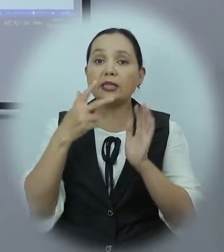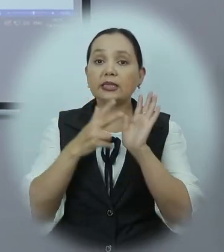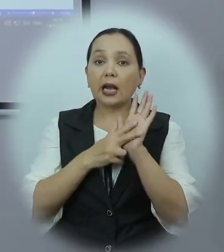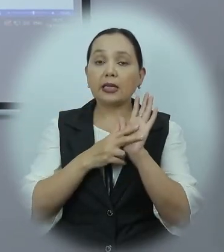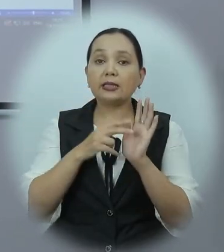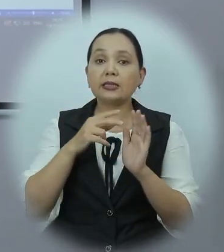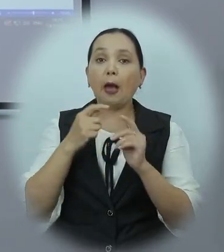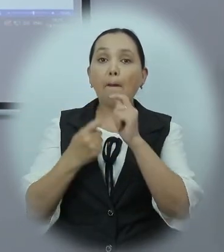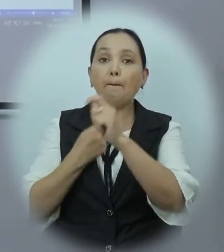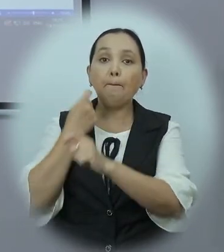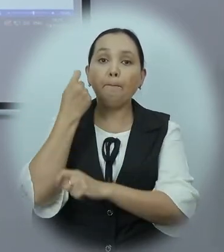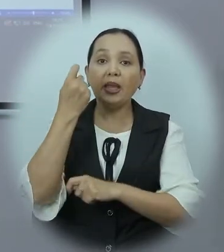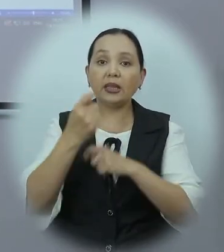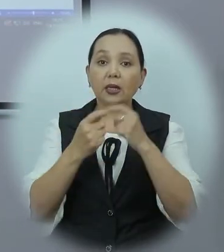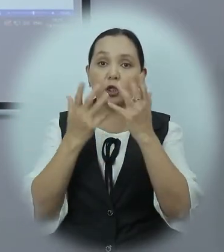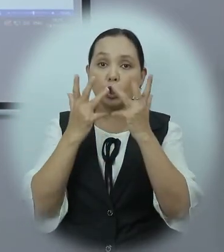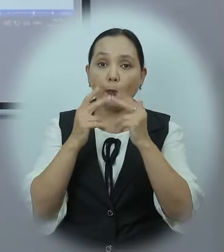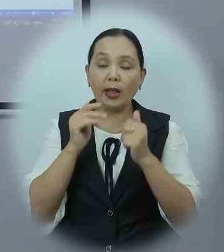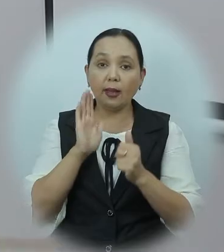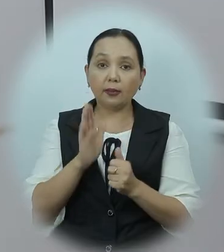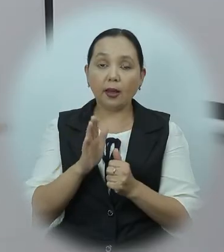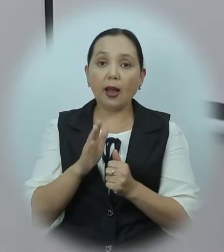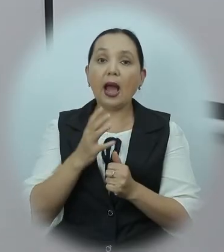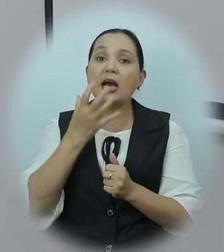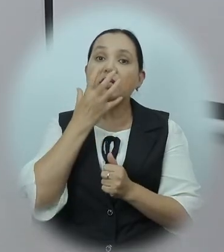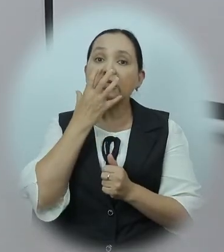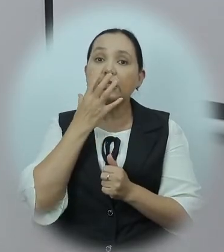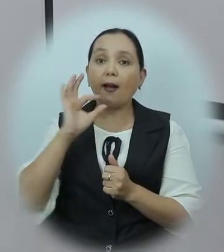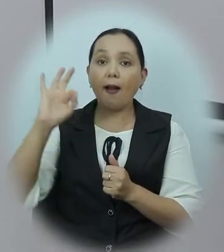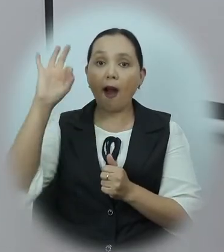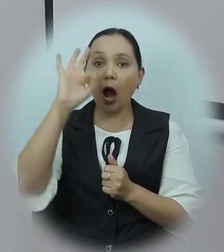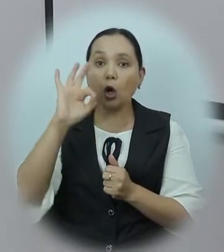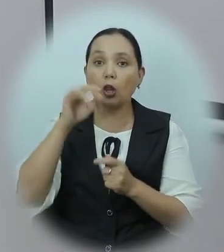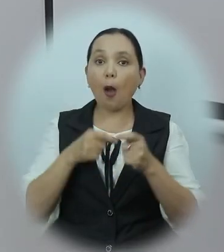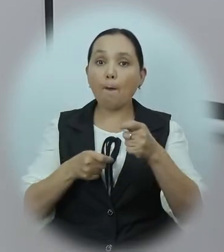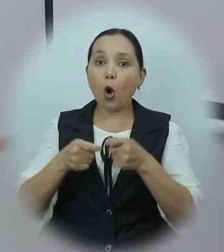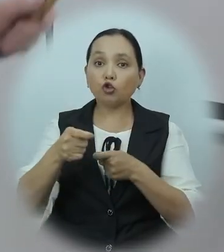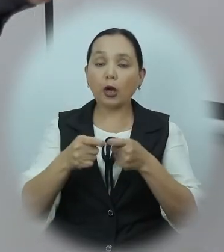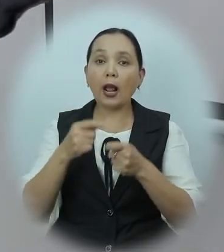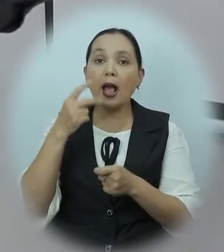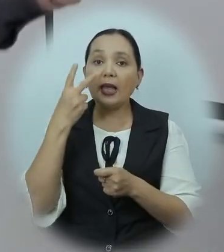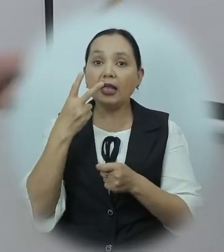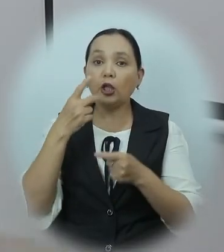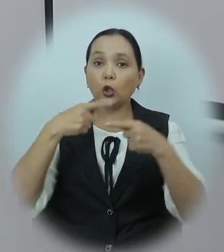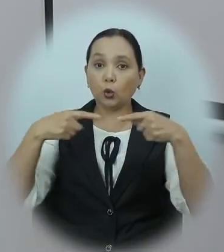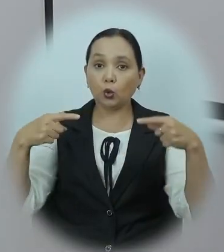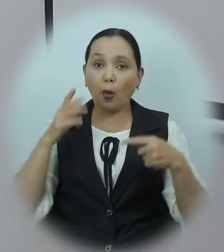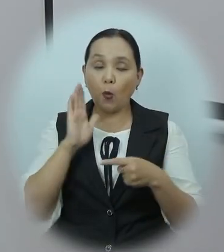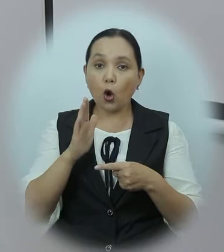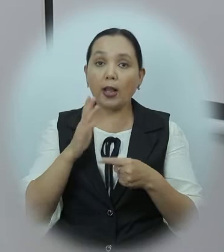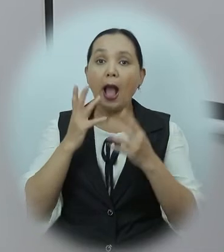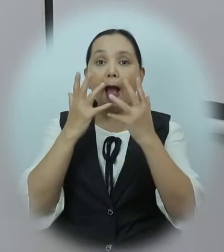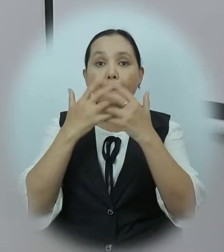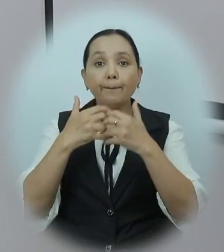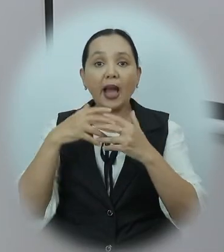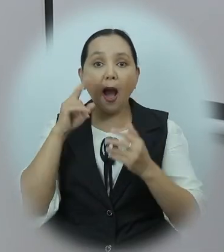1.8 metr hisoblanadi. Issiqlik haroratini boshqaruvchi ikki turda bo'ladi, ya'ni